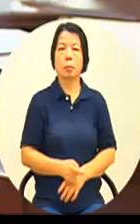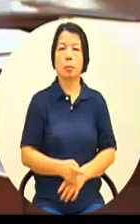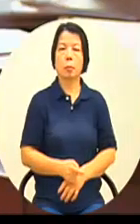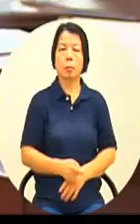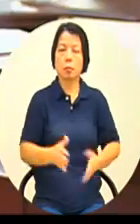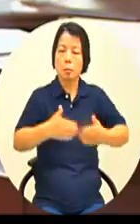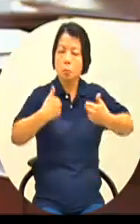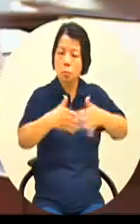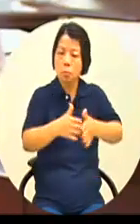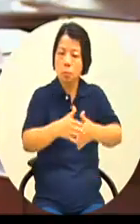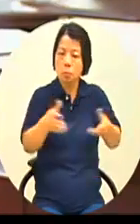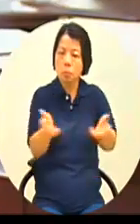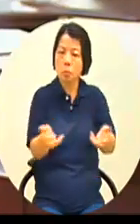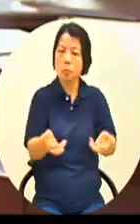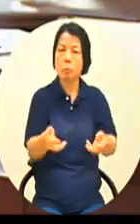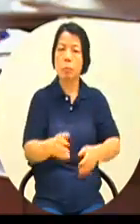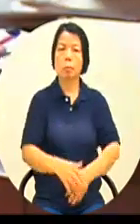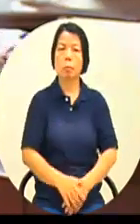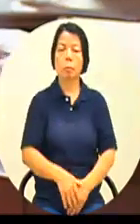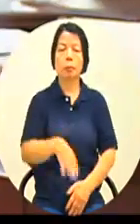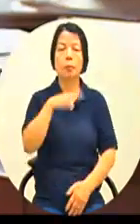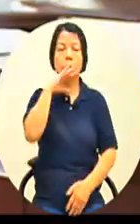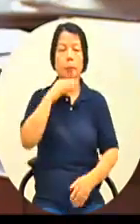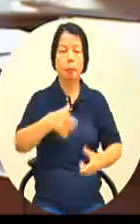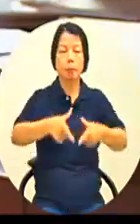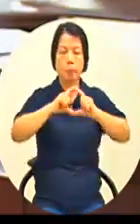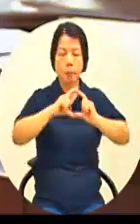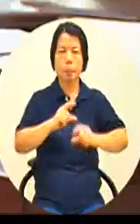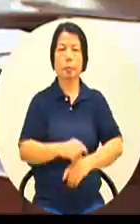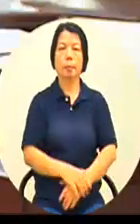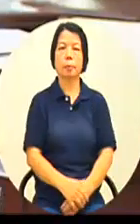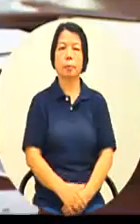无？吼，这等一下免一面回答。